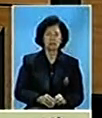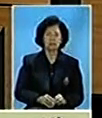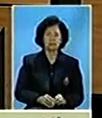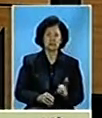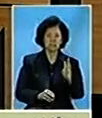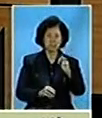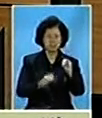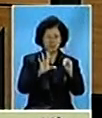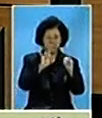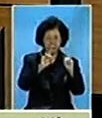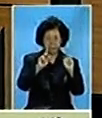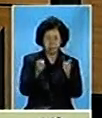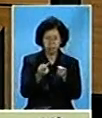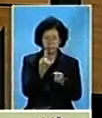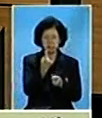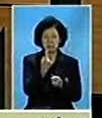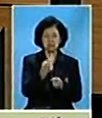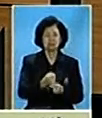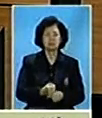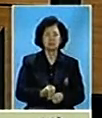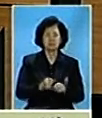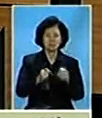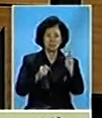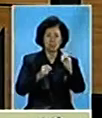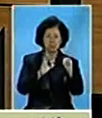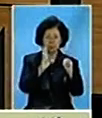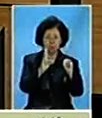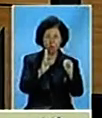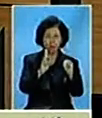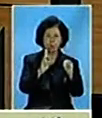มาตรา8วงเล็บ1มาตรา6